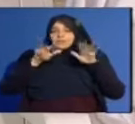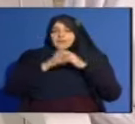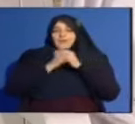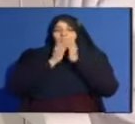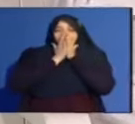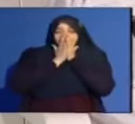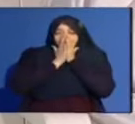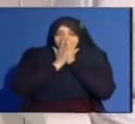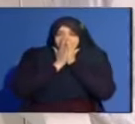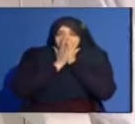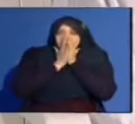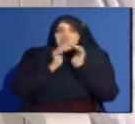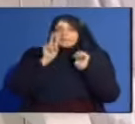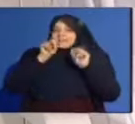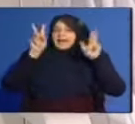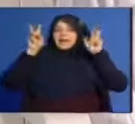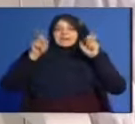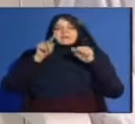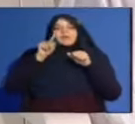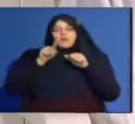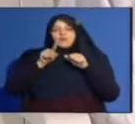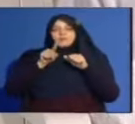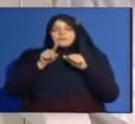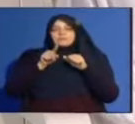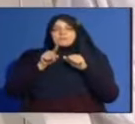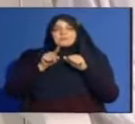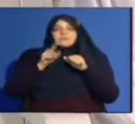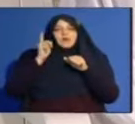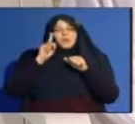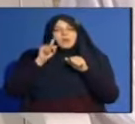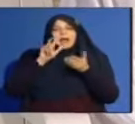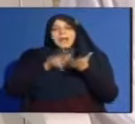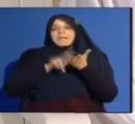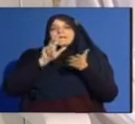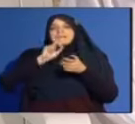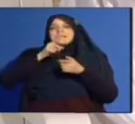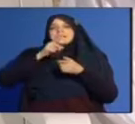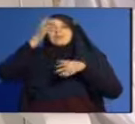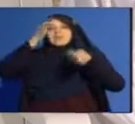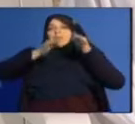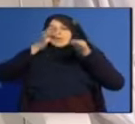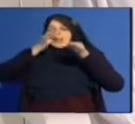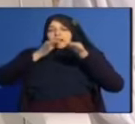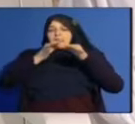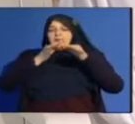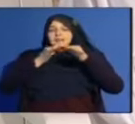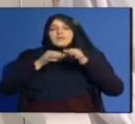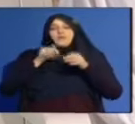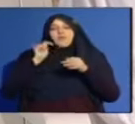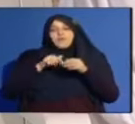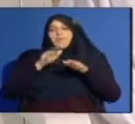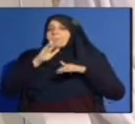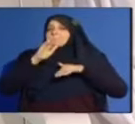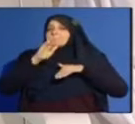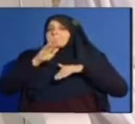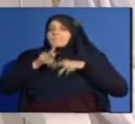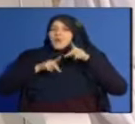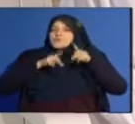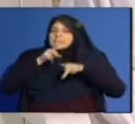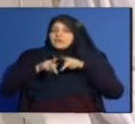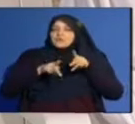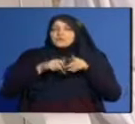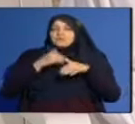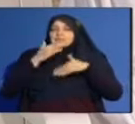تحكم هذه القضية. يعني الحكم الأجنبي باش يطبق في الجزائر لازم يخضع